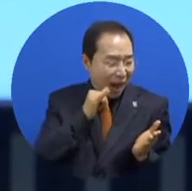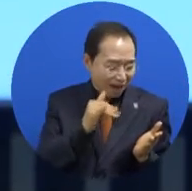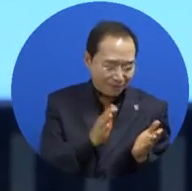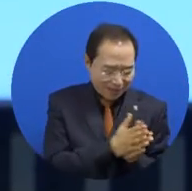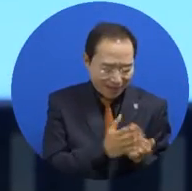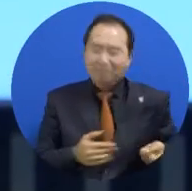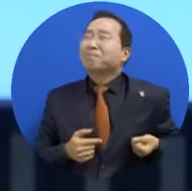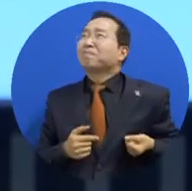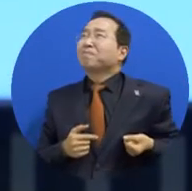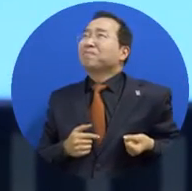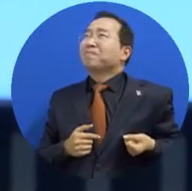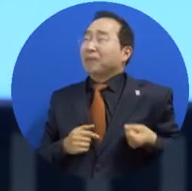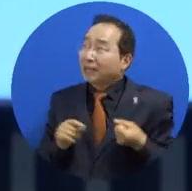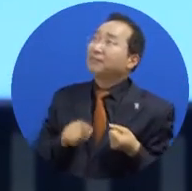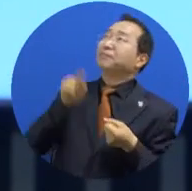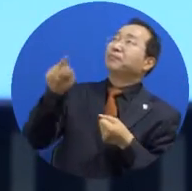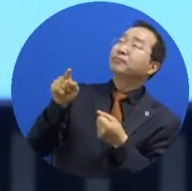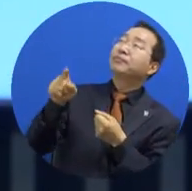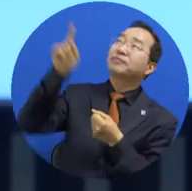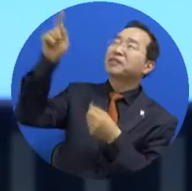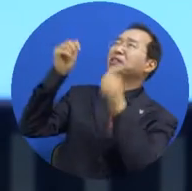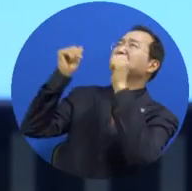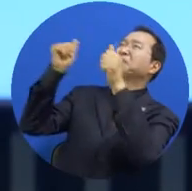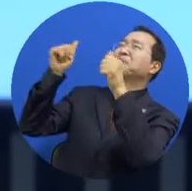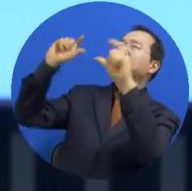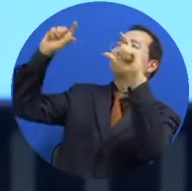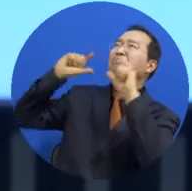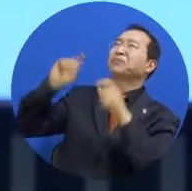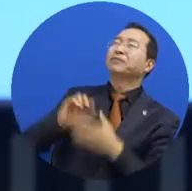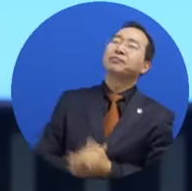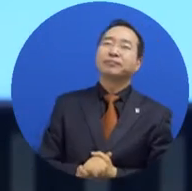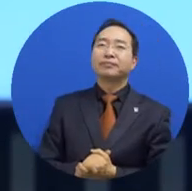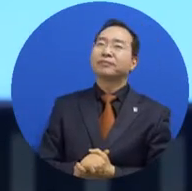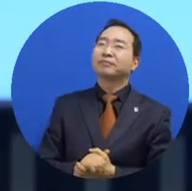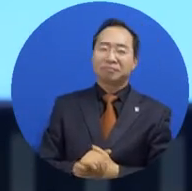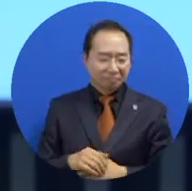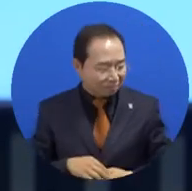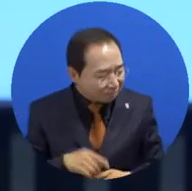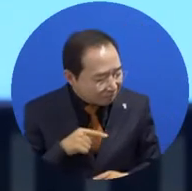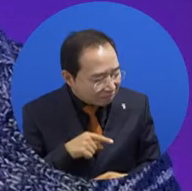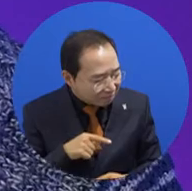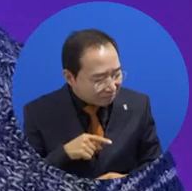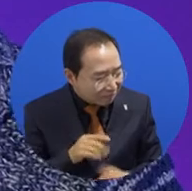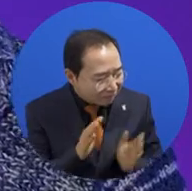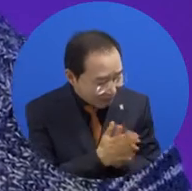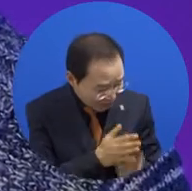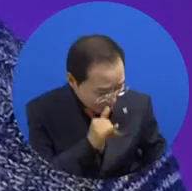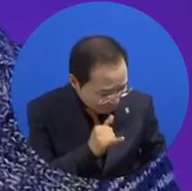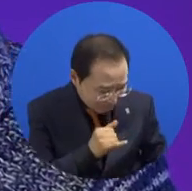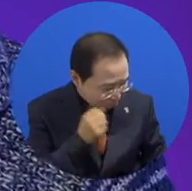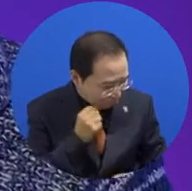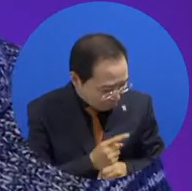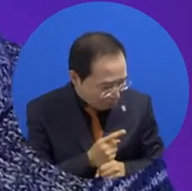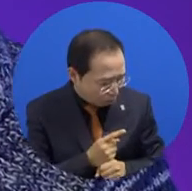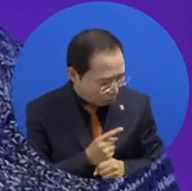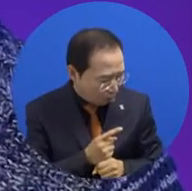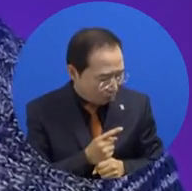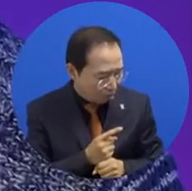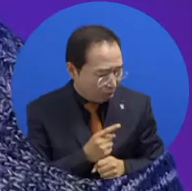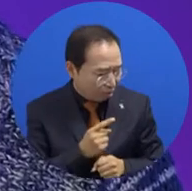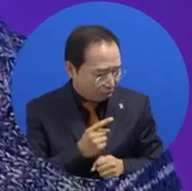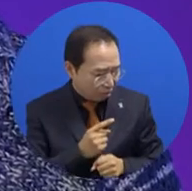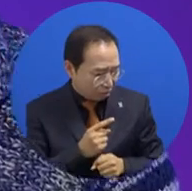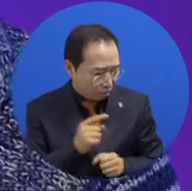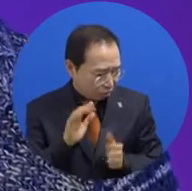들고 이렇게 갔더니 그 심판관들이 신 옆에 있는 심판관들이 아, 저 사람들에게는 우리가 줄 것이